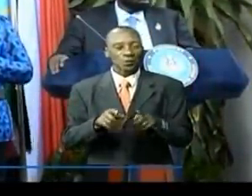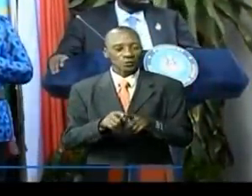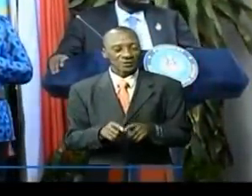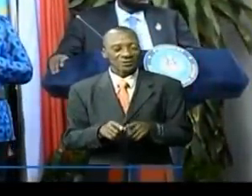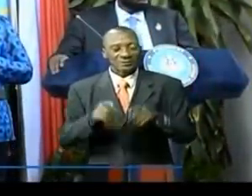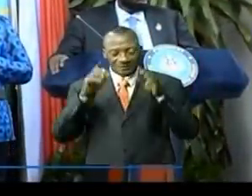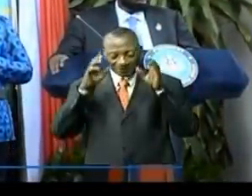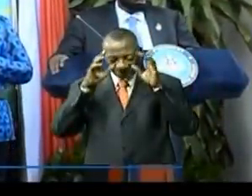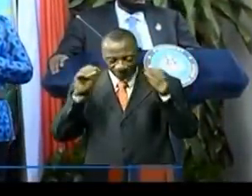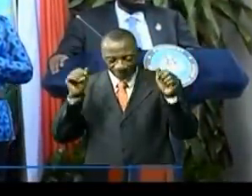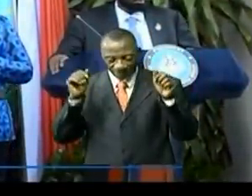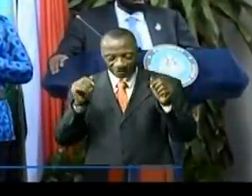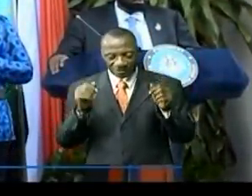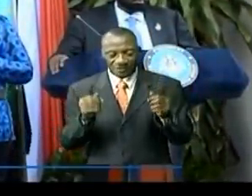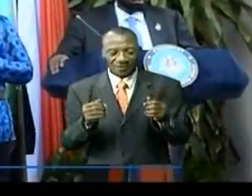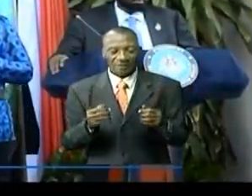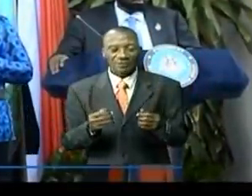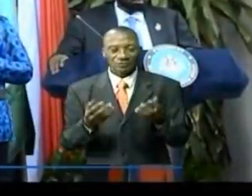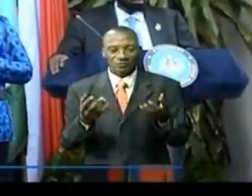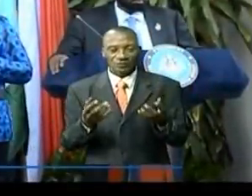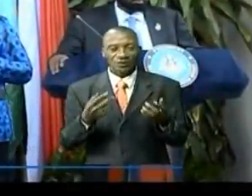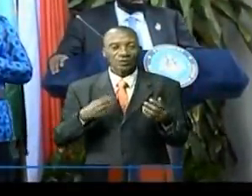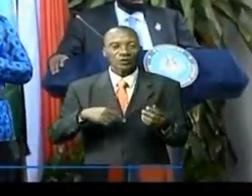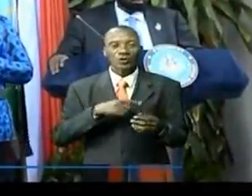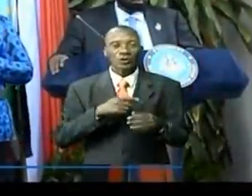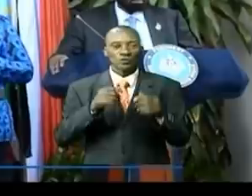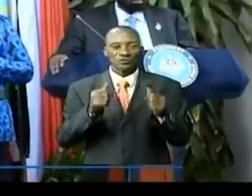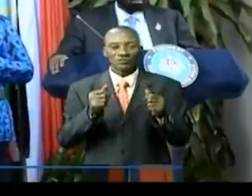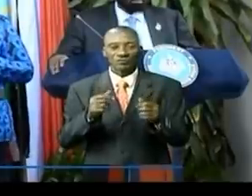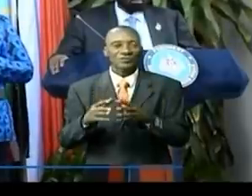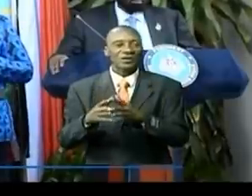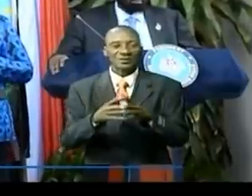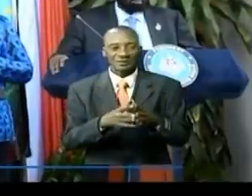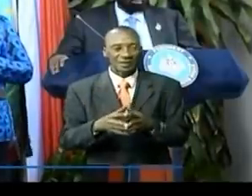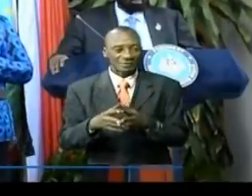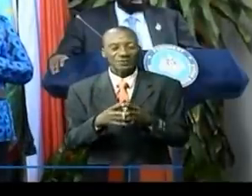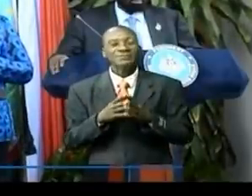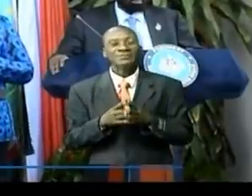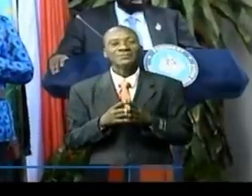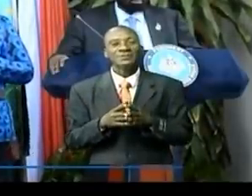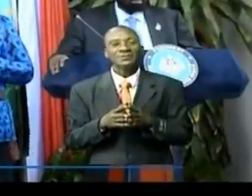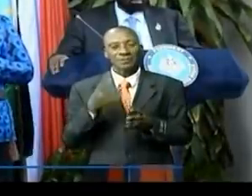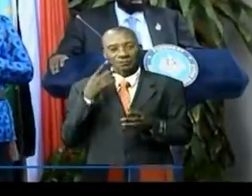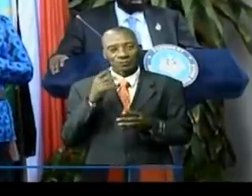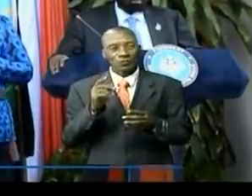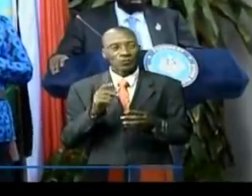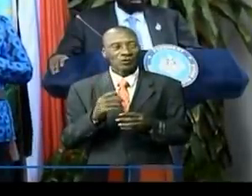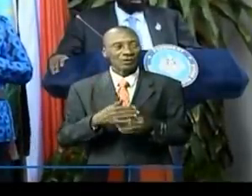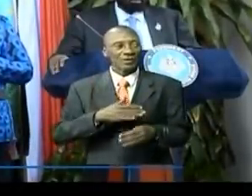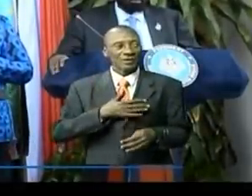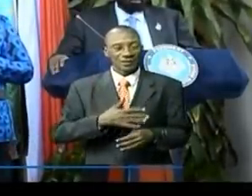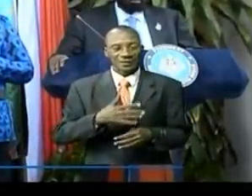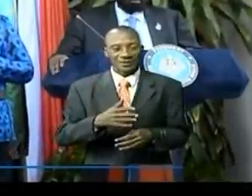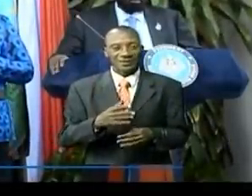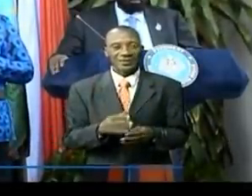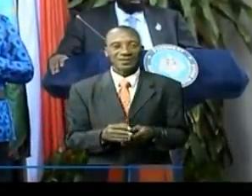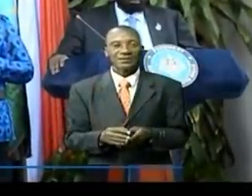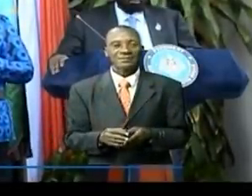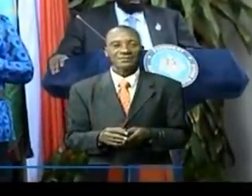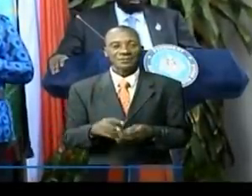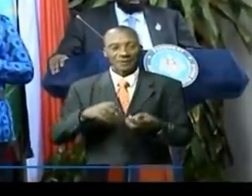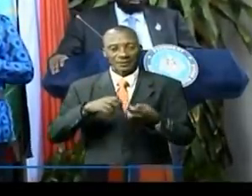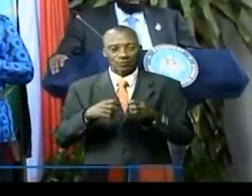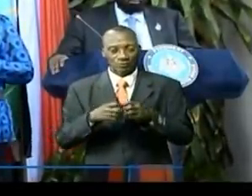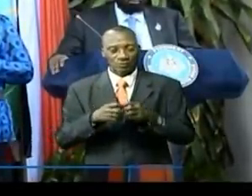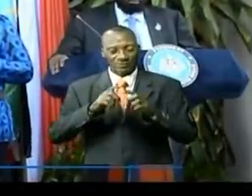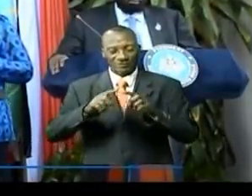trouver ensemble les voies et moyens de pouvoir alléger les difficultés qui sont de la